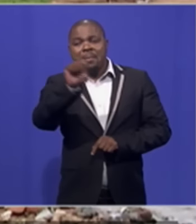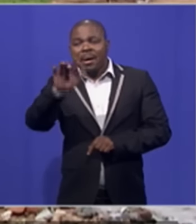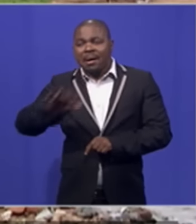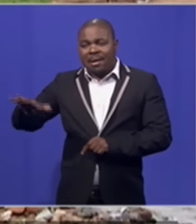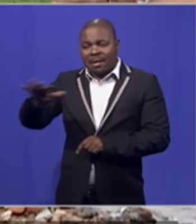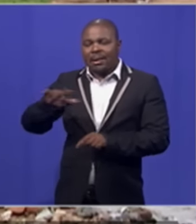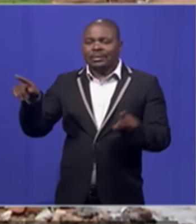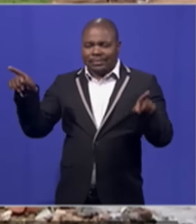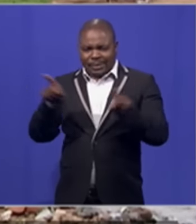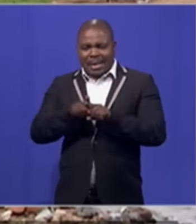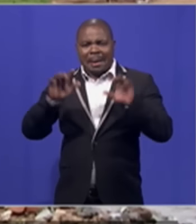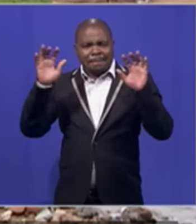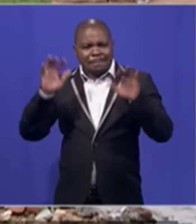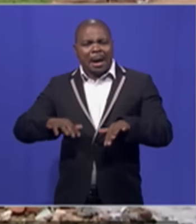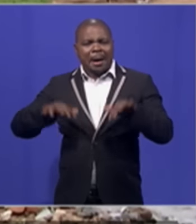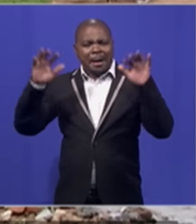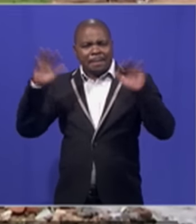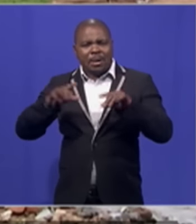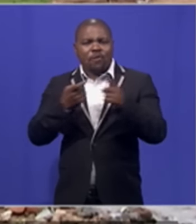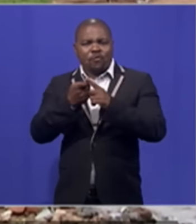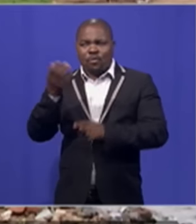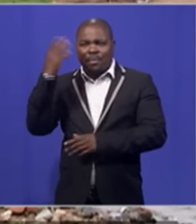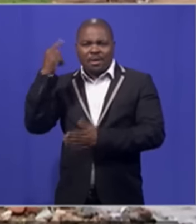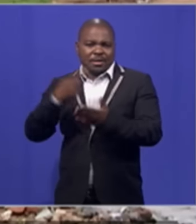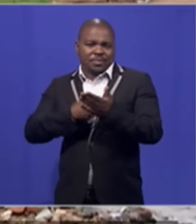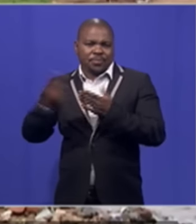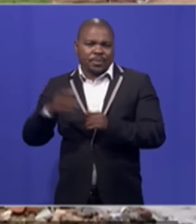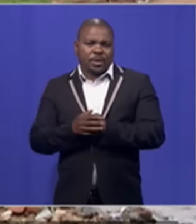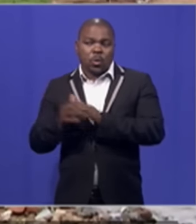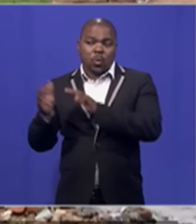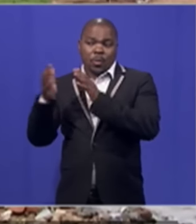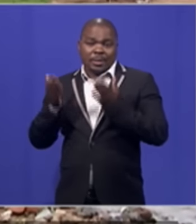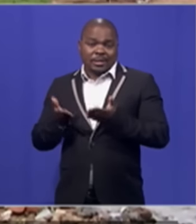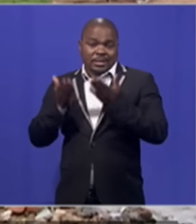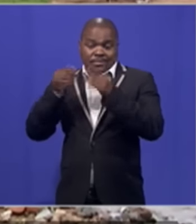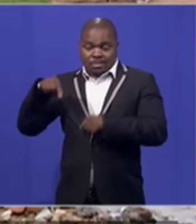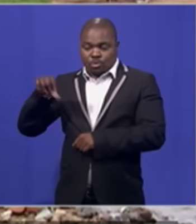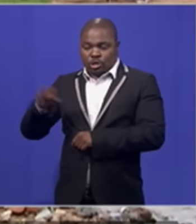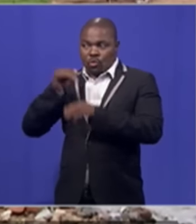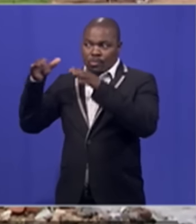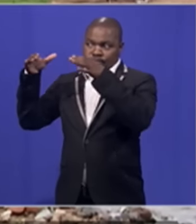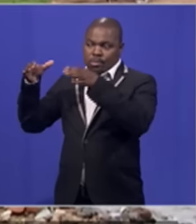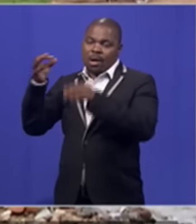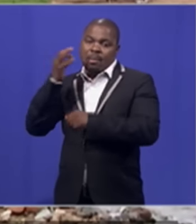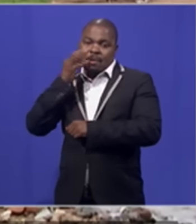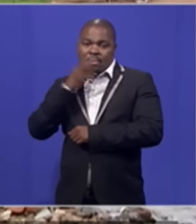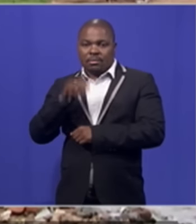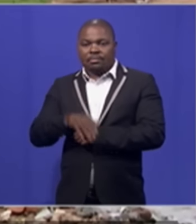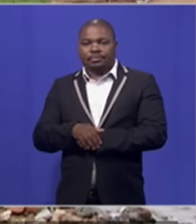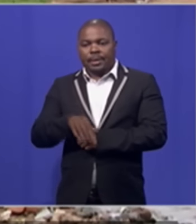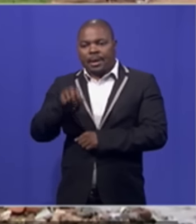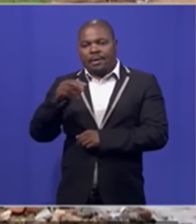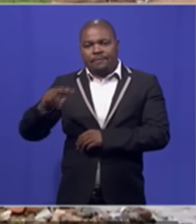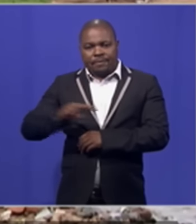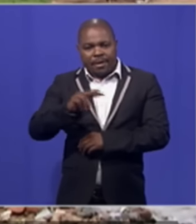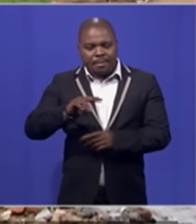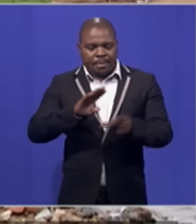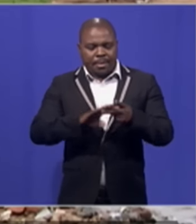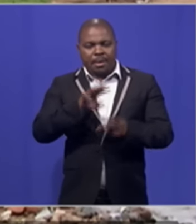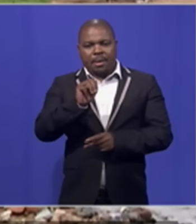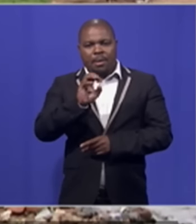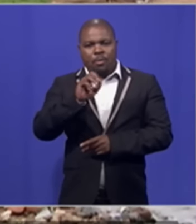matlaka di bega ešita le mafula mo bekeng ya go feta go ya ka lekala la tša boso la Afrika Borwa dikarolo tše mmalwa tša ka masepaleng wa Bempe le wa